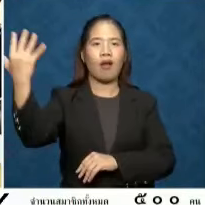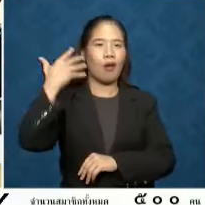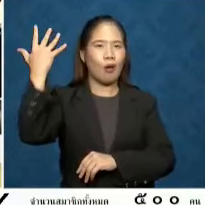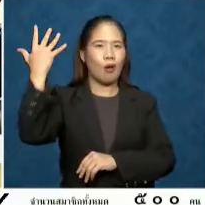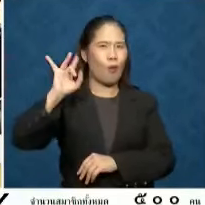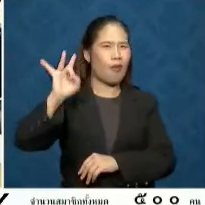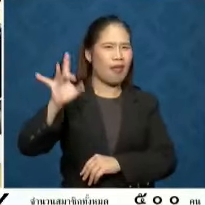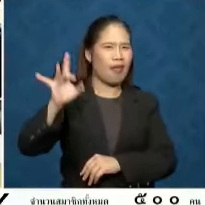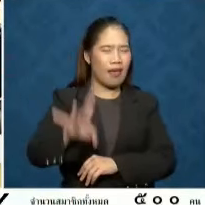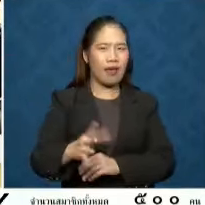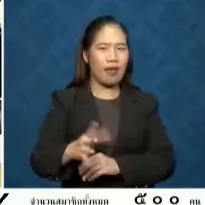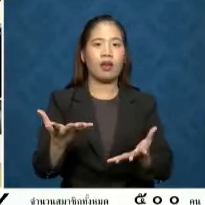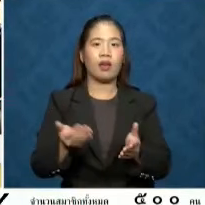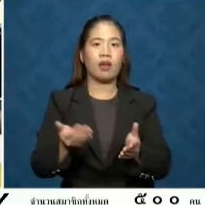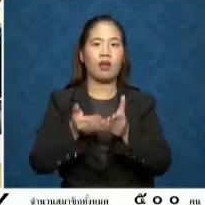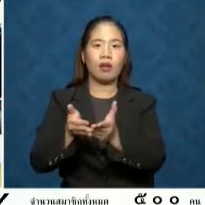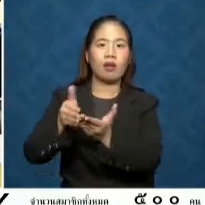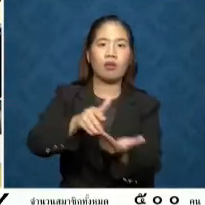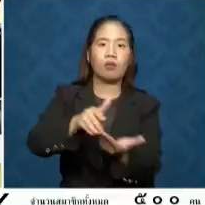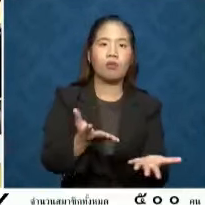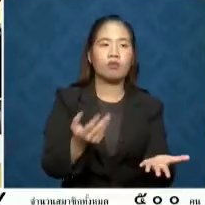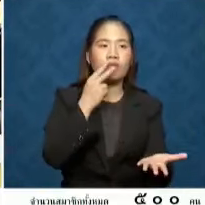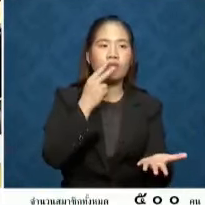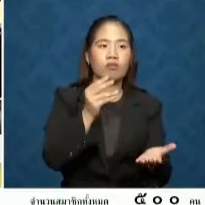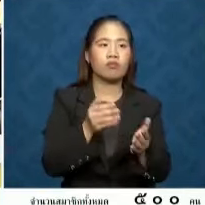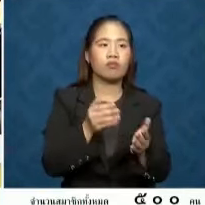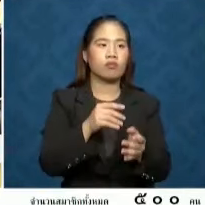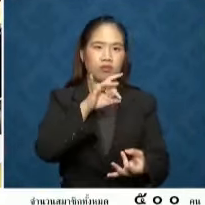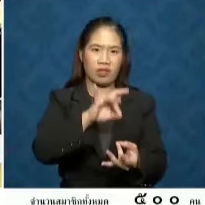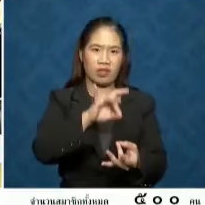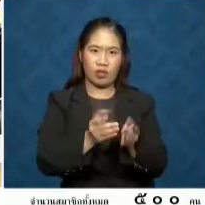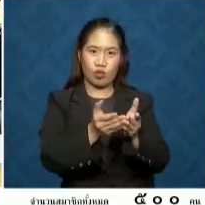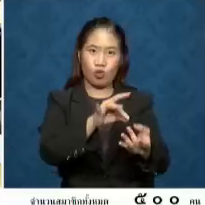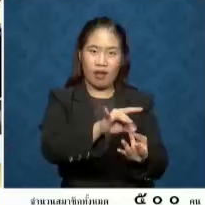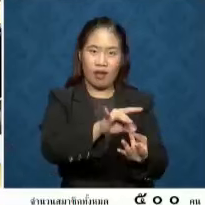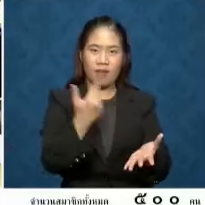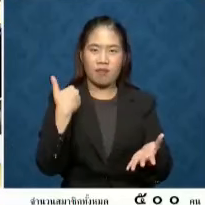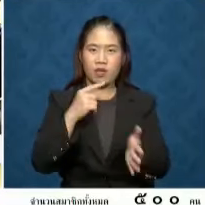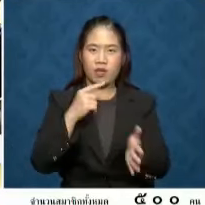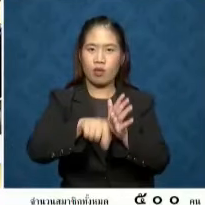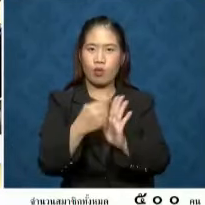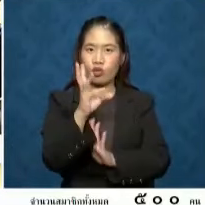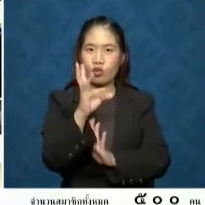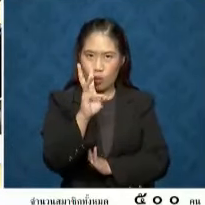มอ่ะกลับมาที่เรือสุโขทัยครับมีเวลาอย่างน้อยตั้ง6ชั่วโมงในการหาวิธี